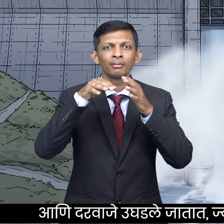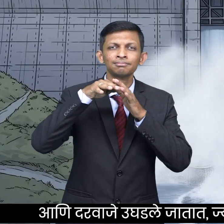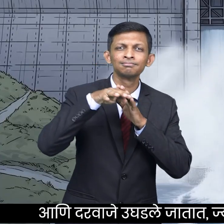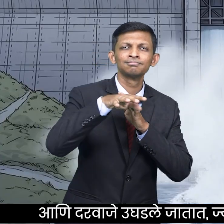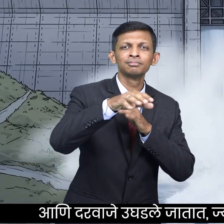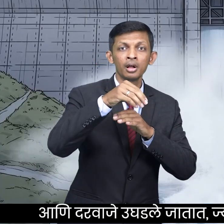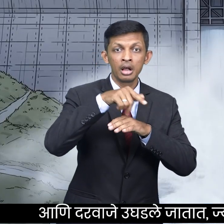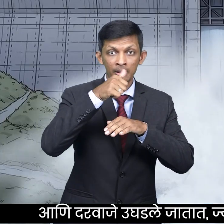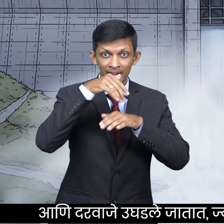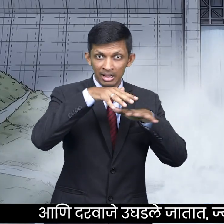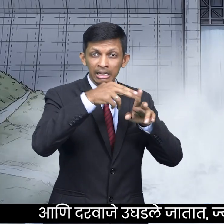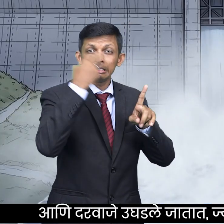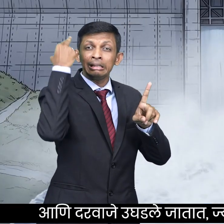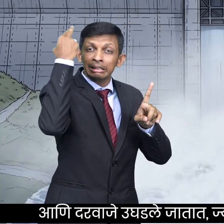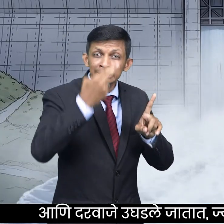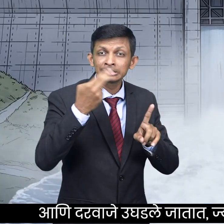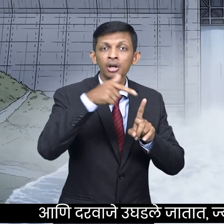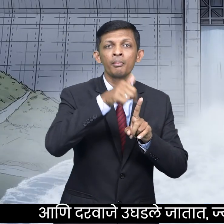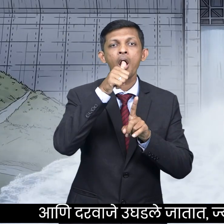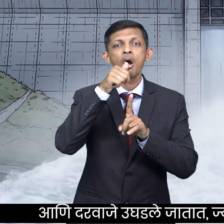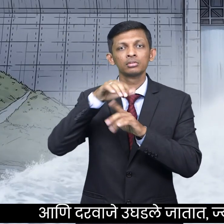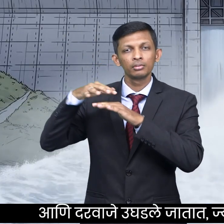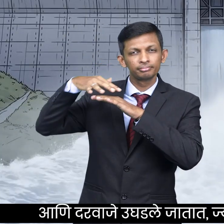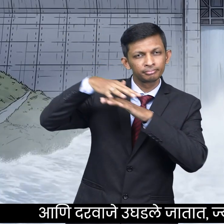आजूबाजूच्या भागात वाहून जाते.